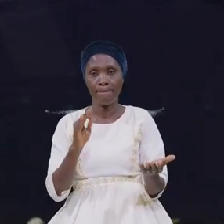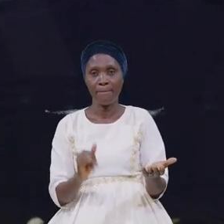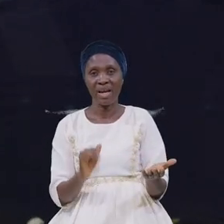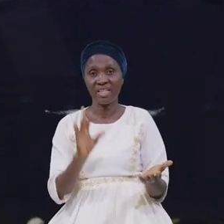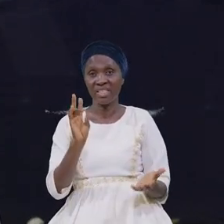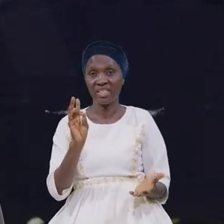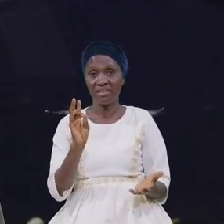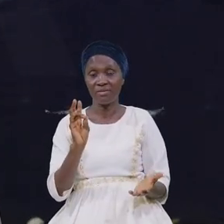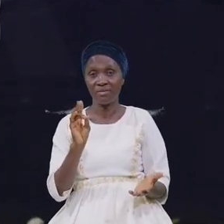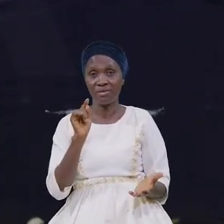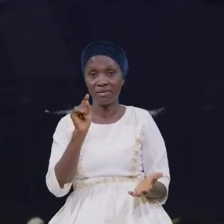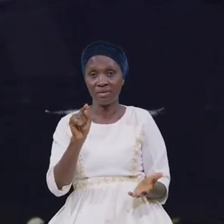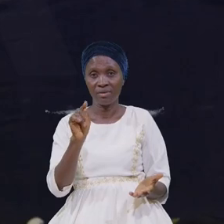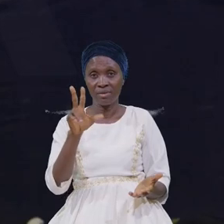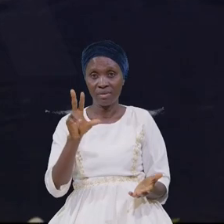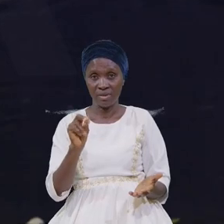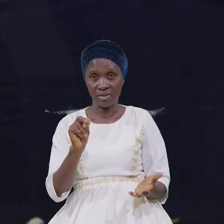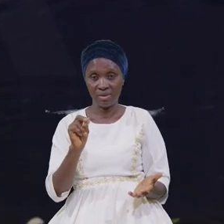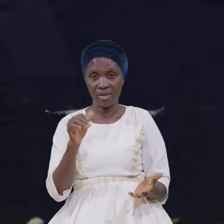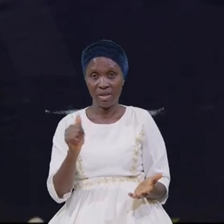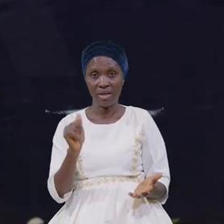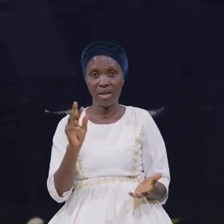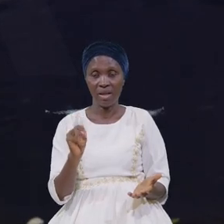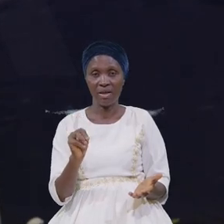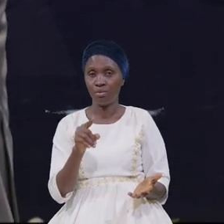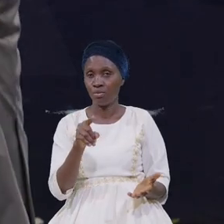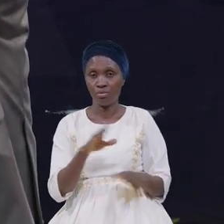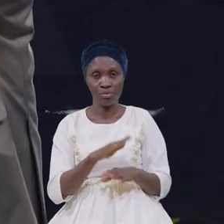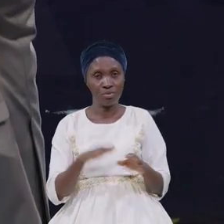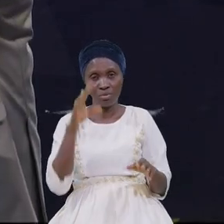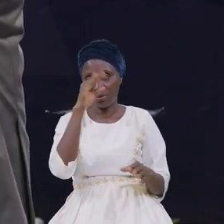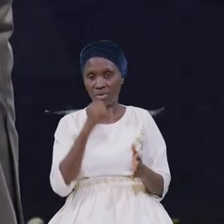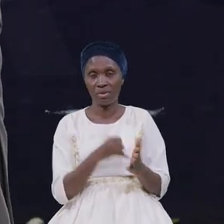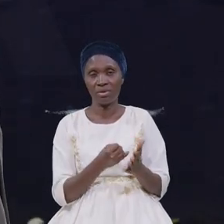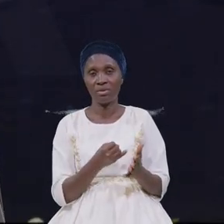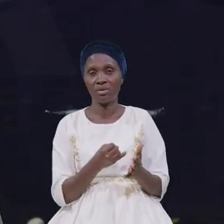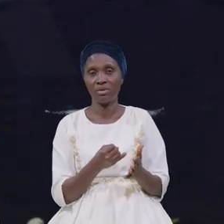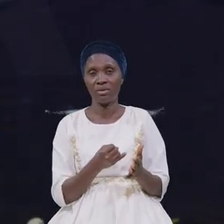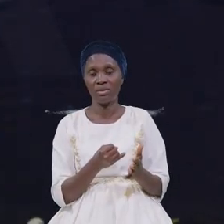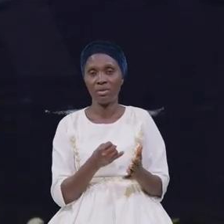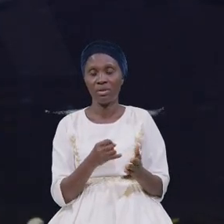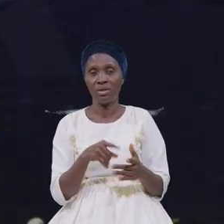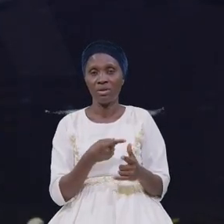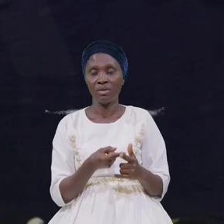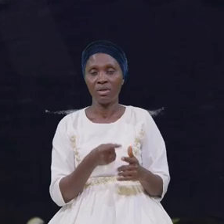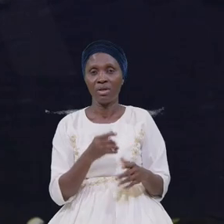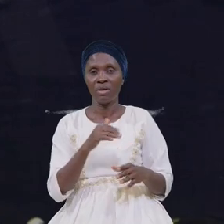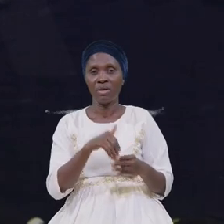il ne faut pas rater cette session-là. Et le